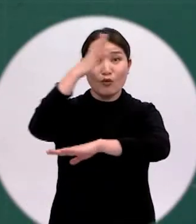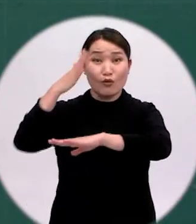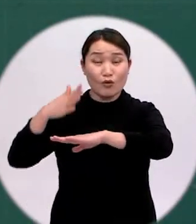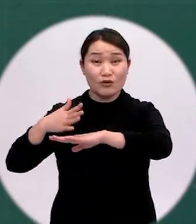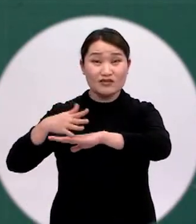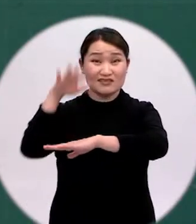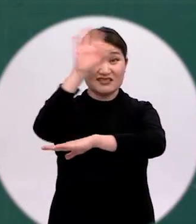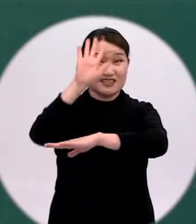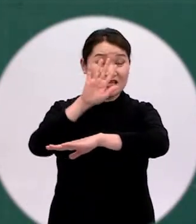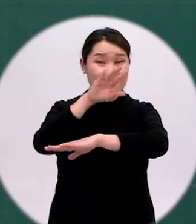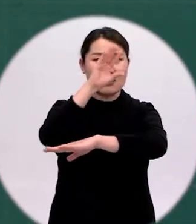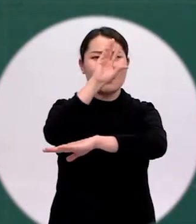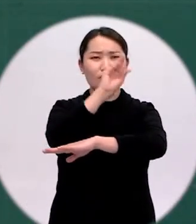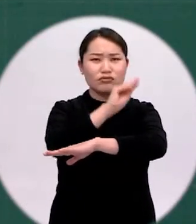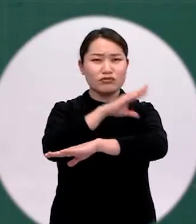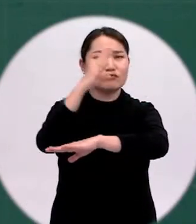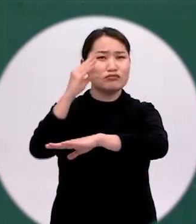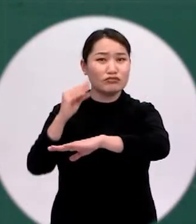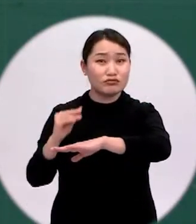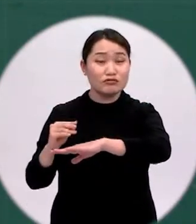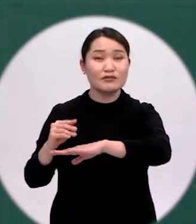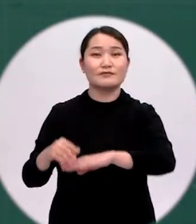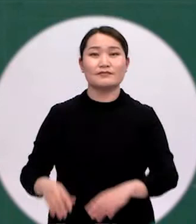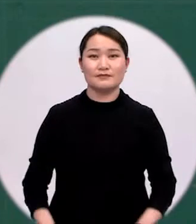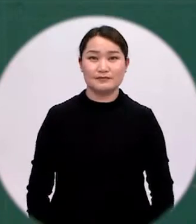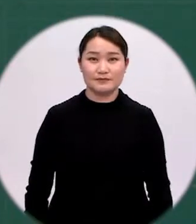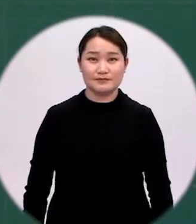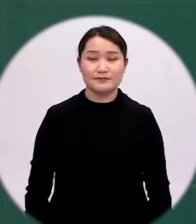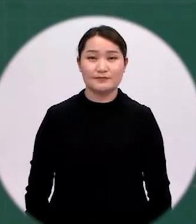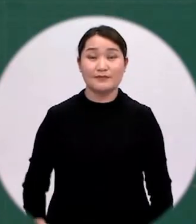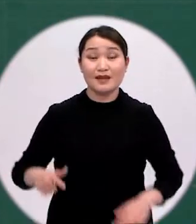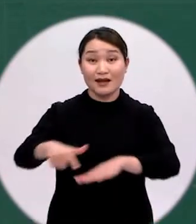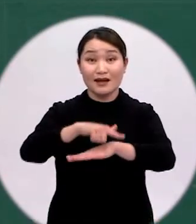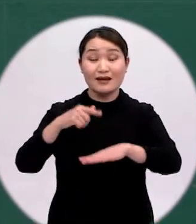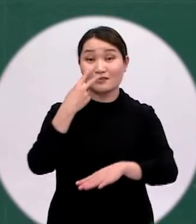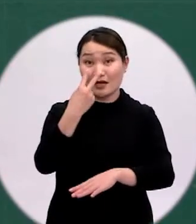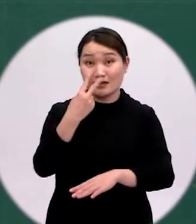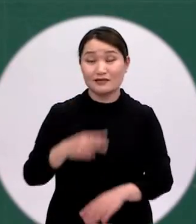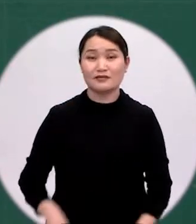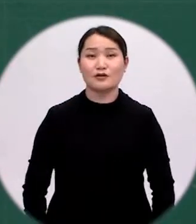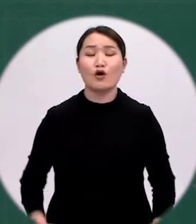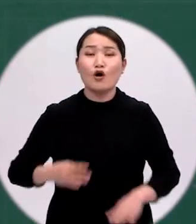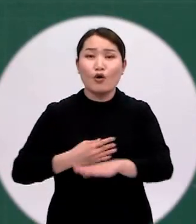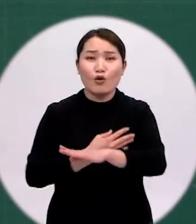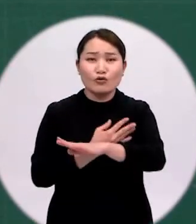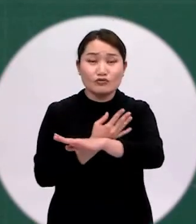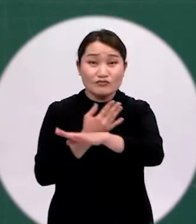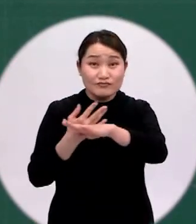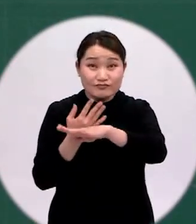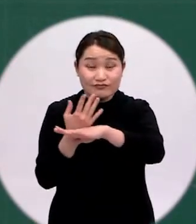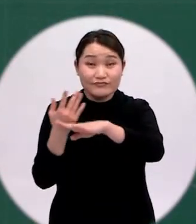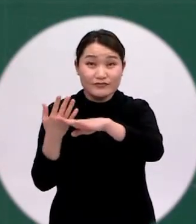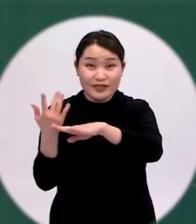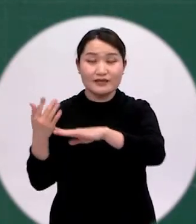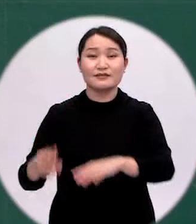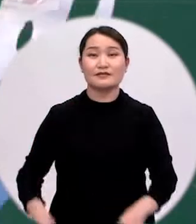оройгоор цас ов тов цохор харагдаж байна. За газрыг ажиглахад мөн өвс ногоо ургаж